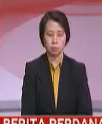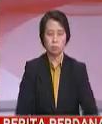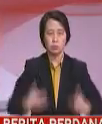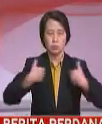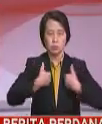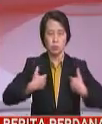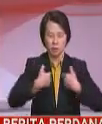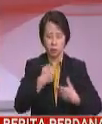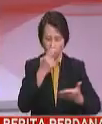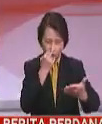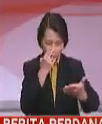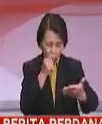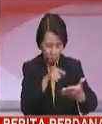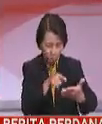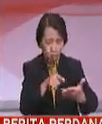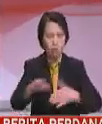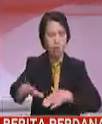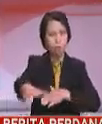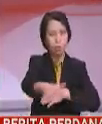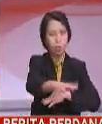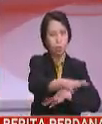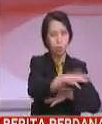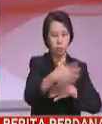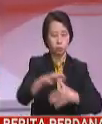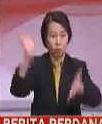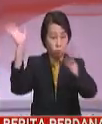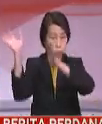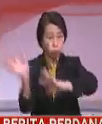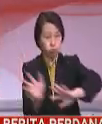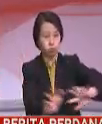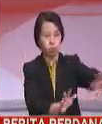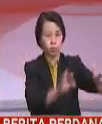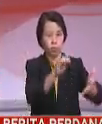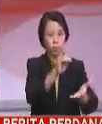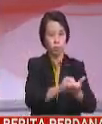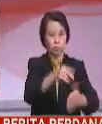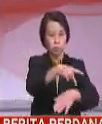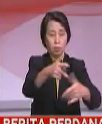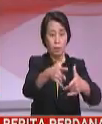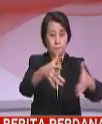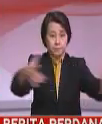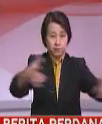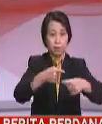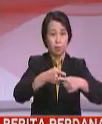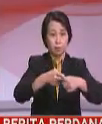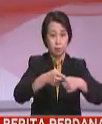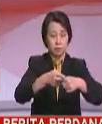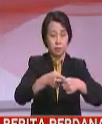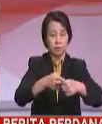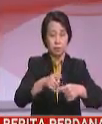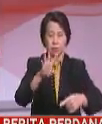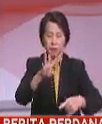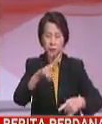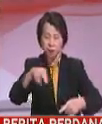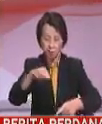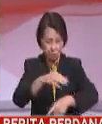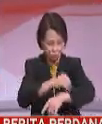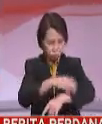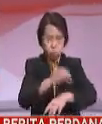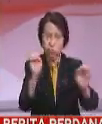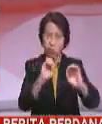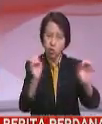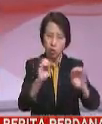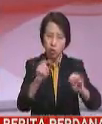Seekor haiwan aneh ditemui di tepi pantai selepas ribut kuat melanda Crete, pulau terbesar di Greece. Haiwan empat kaki tanpa bulu itu